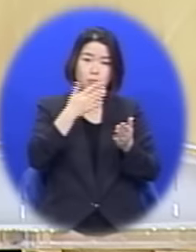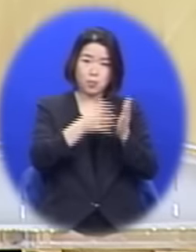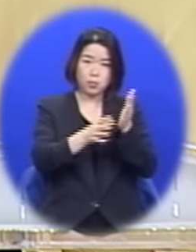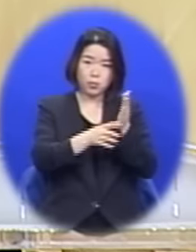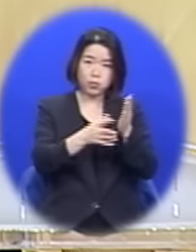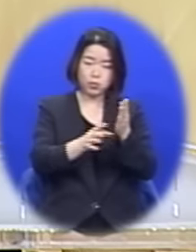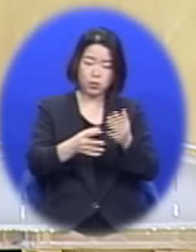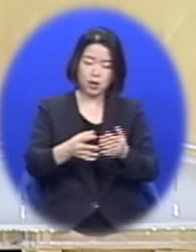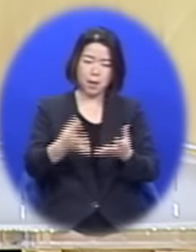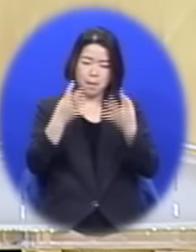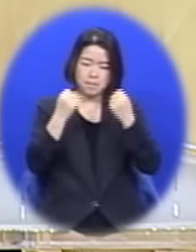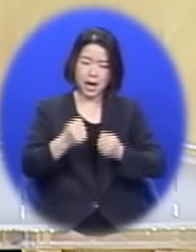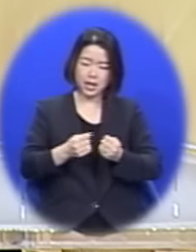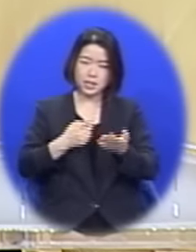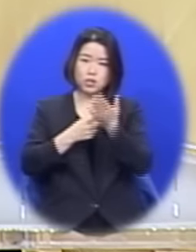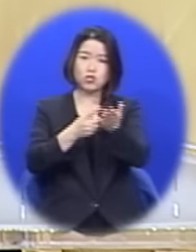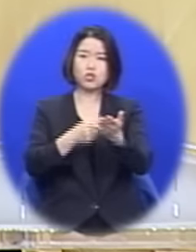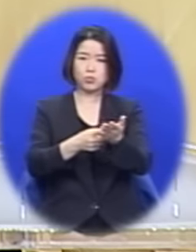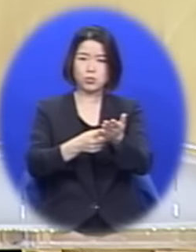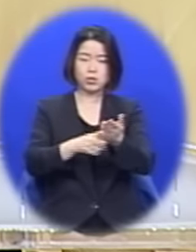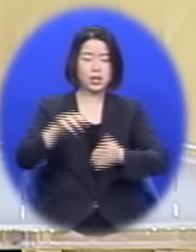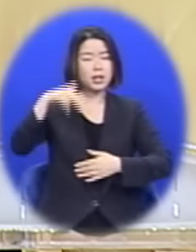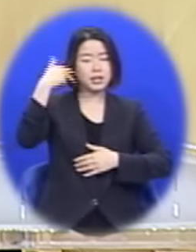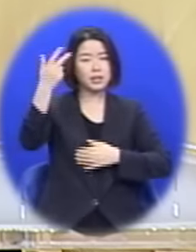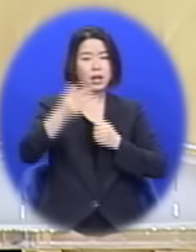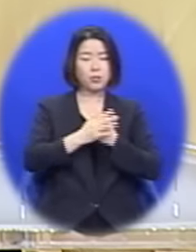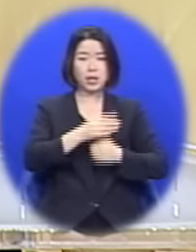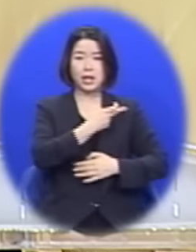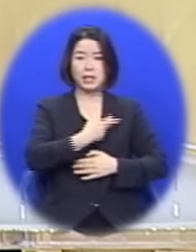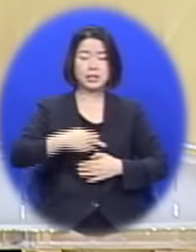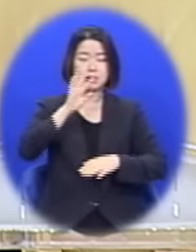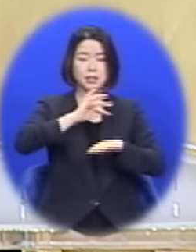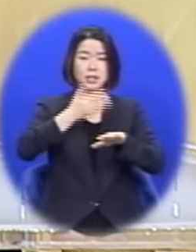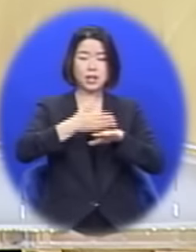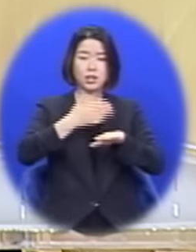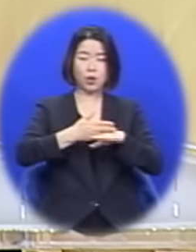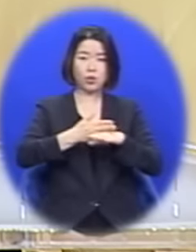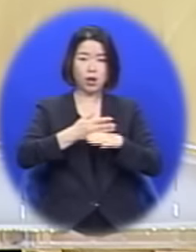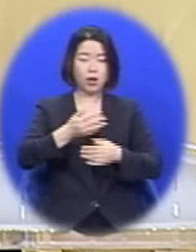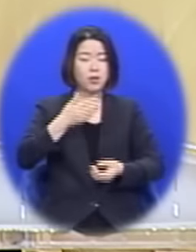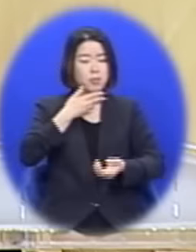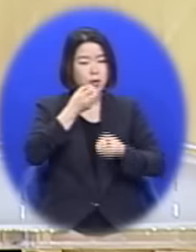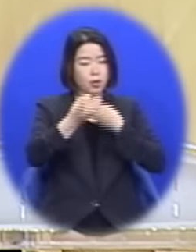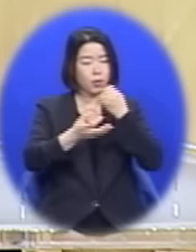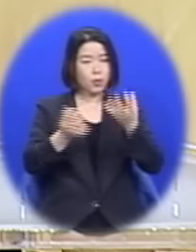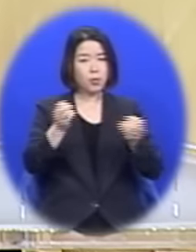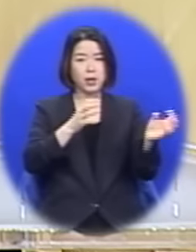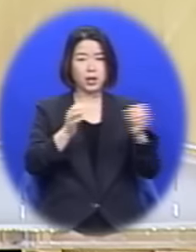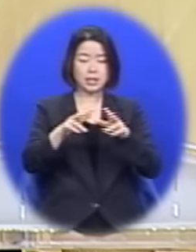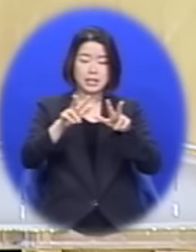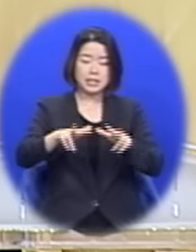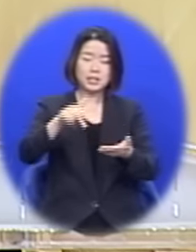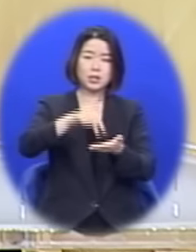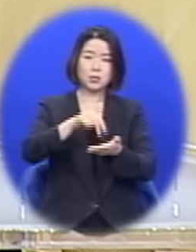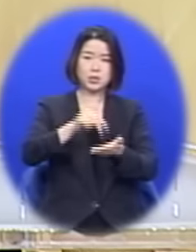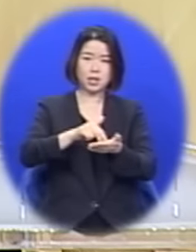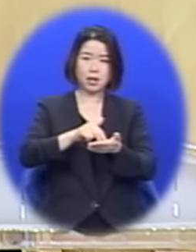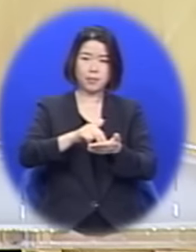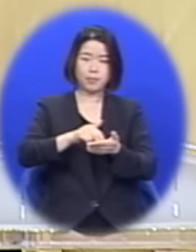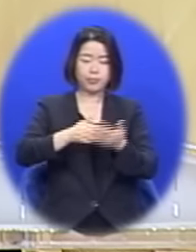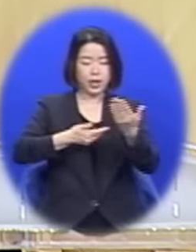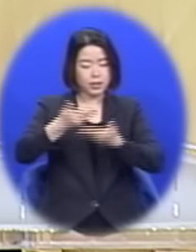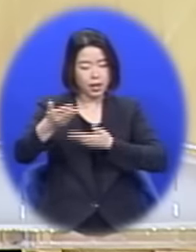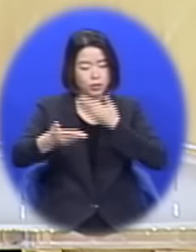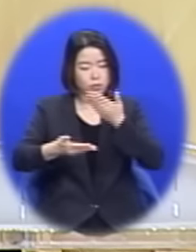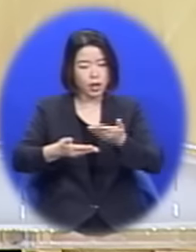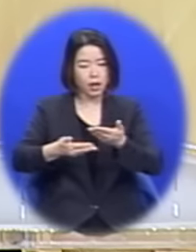주문했습니다. 다음날 제자훈련 나눔 중에 성령님께서 지금 처한 상황을 자꾸 나누라고 하시는 것 같아